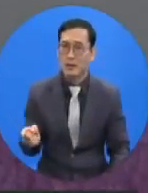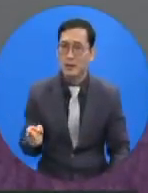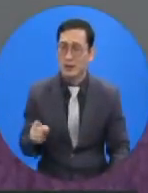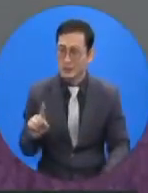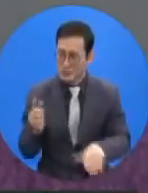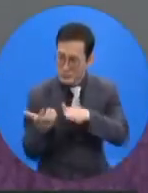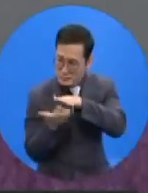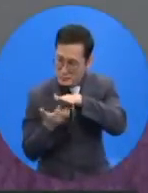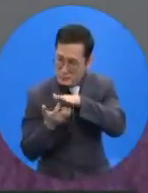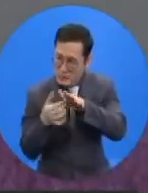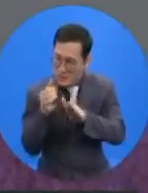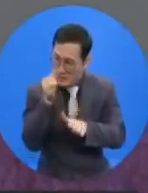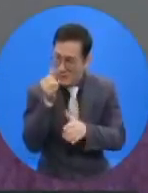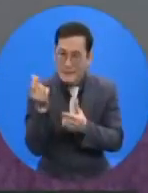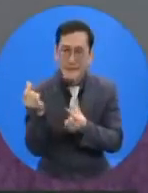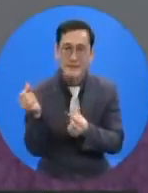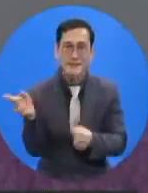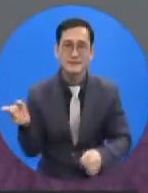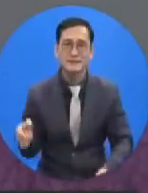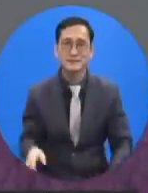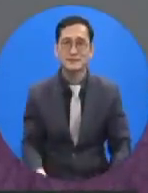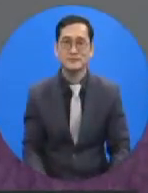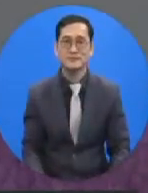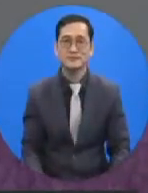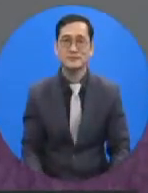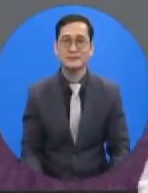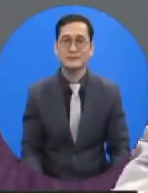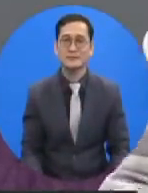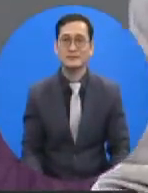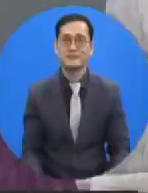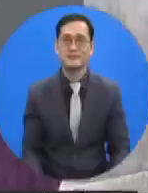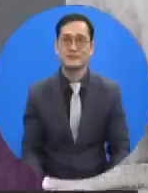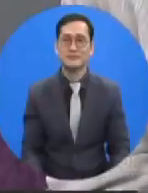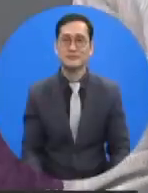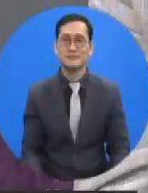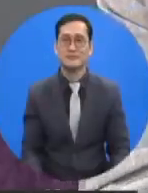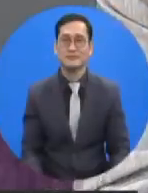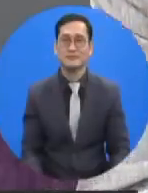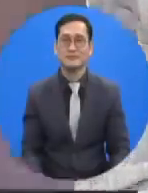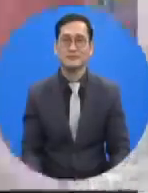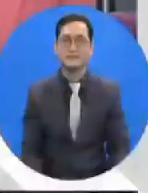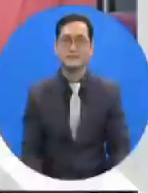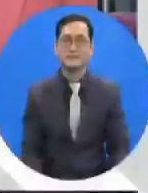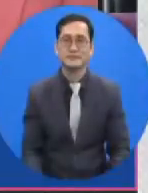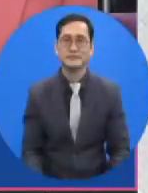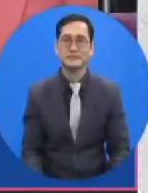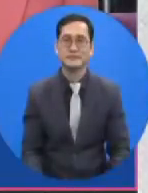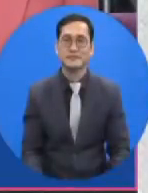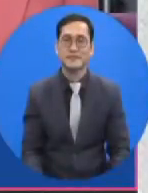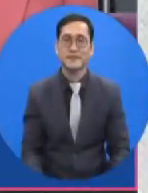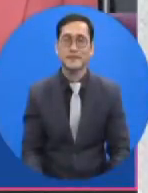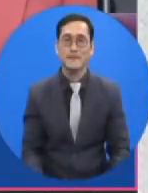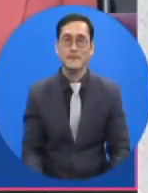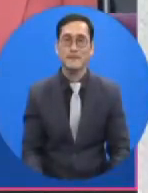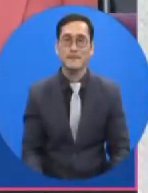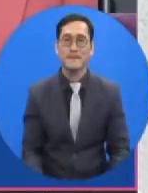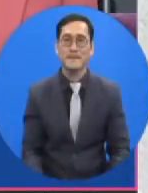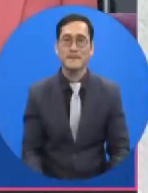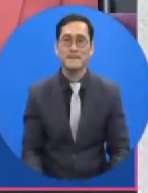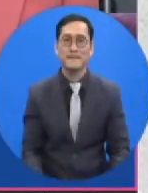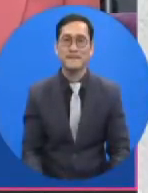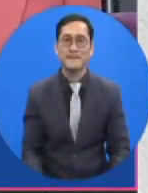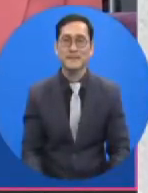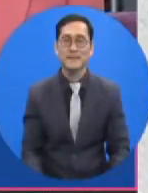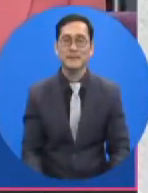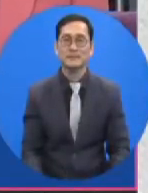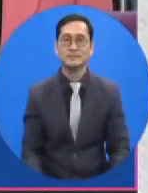있는 말이었지 않았나라고 좀 추측을 해보고요. 그렇군요. 그리고 물론 맞죠. 지금 말씀해 주신 것처럼